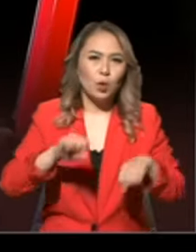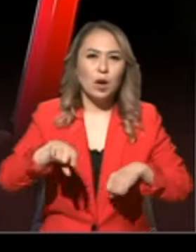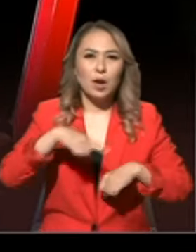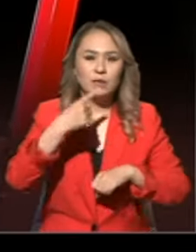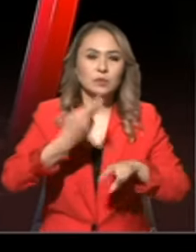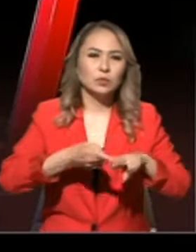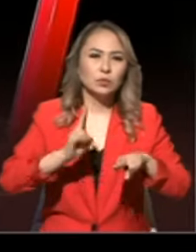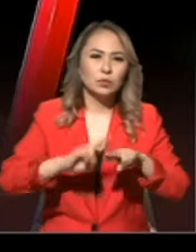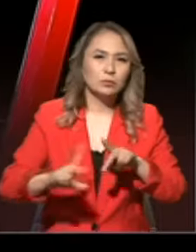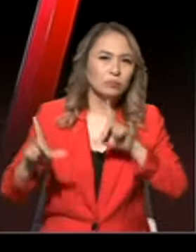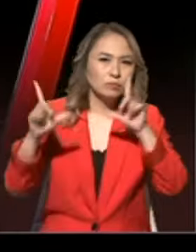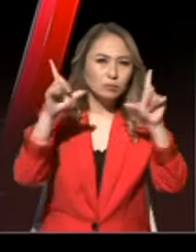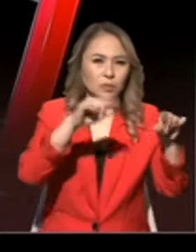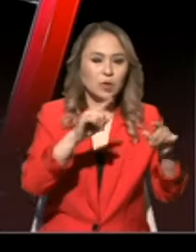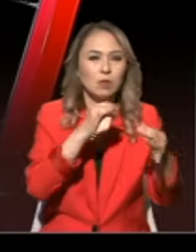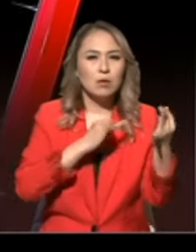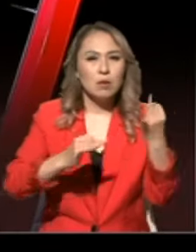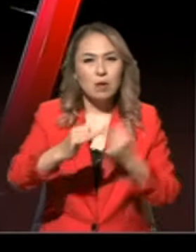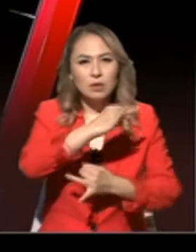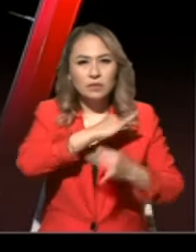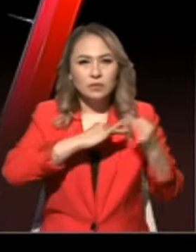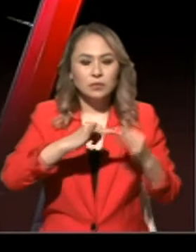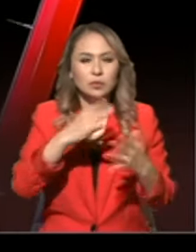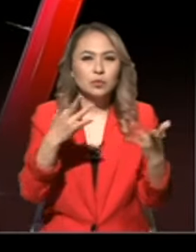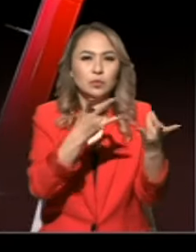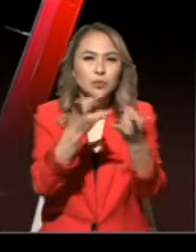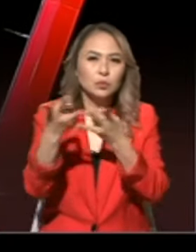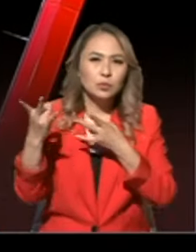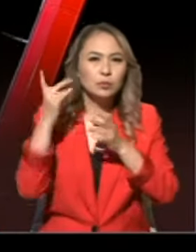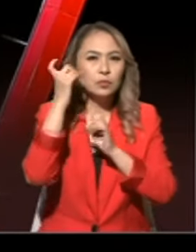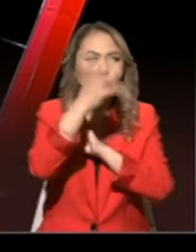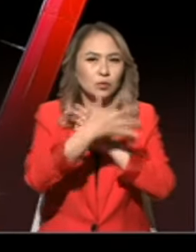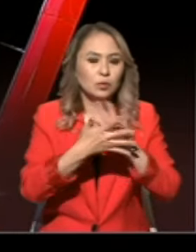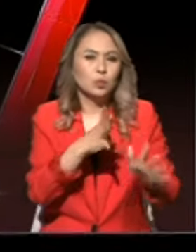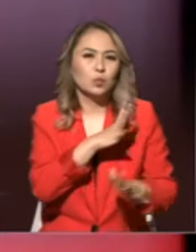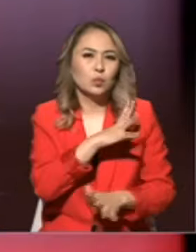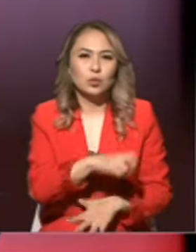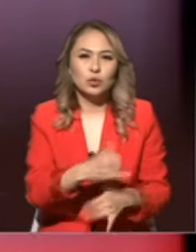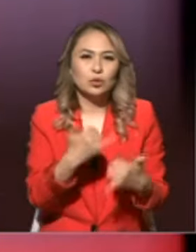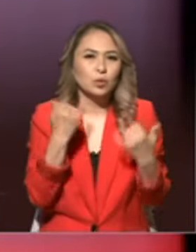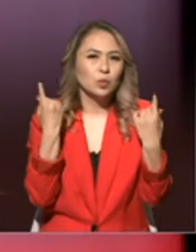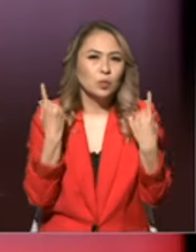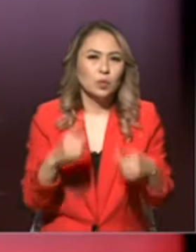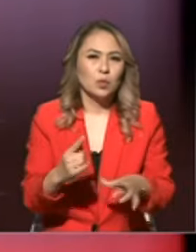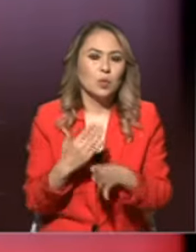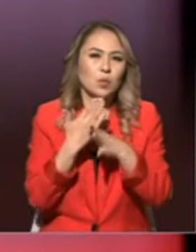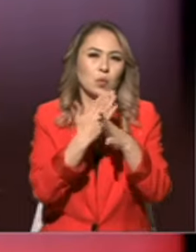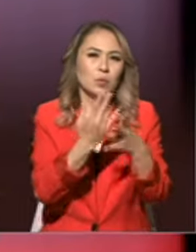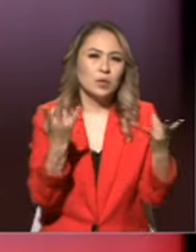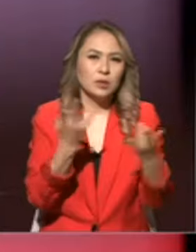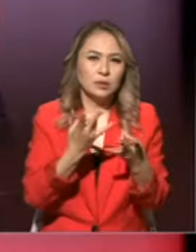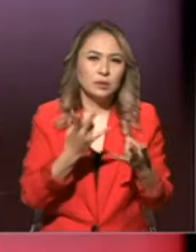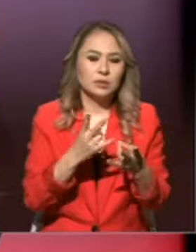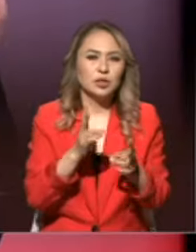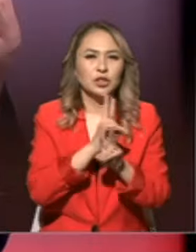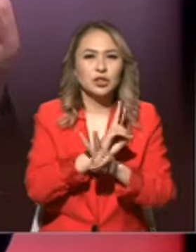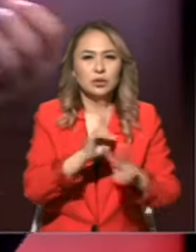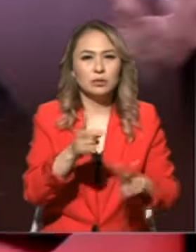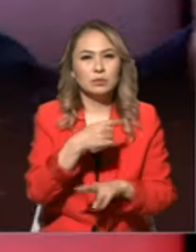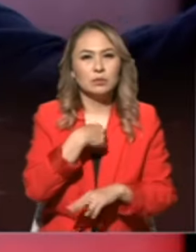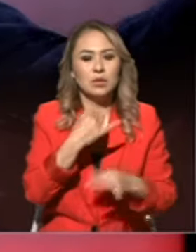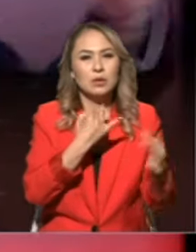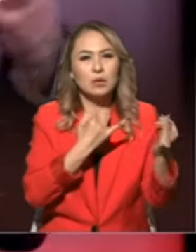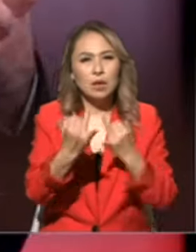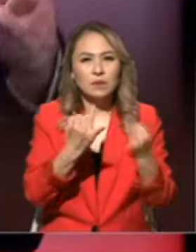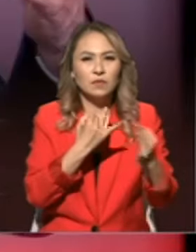сол жерге барып, сол кісілермен сөйлесіп, сол кісілердің қажеттілігін түсініп, мүмкін қазір басқаша бір көмек керек шығар ол кісілерге. Ешкім ол кісілермен былай